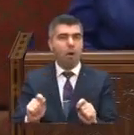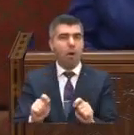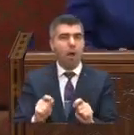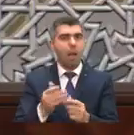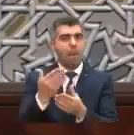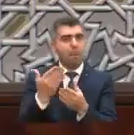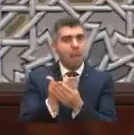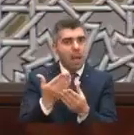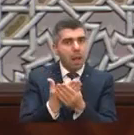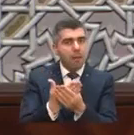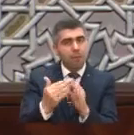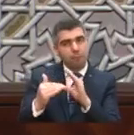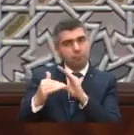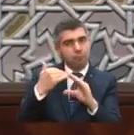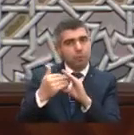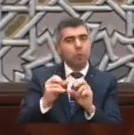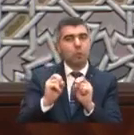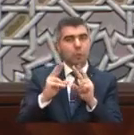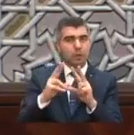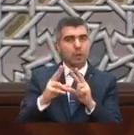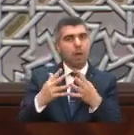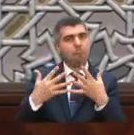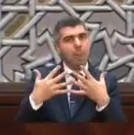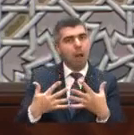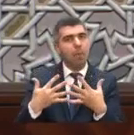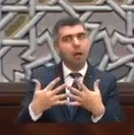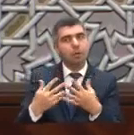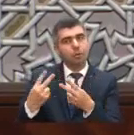في القطاع النقل البحري مرحبا به. عندكم شي